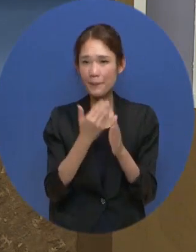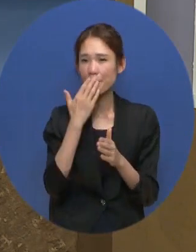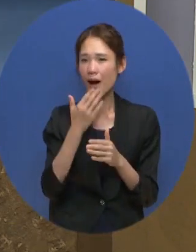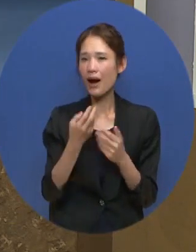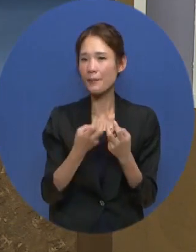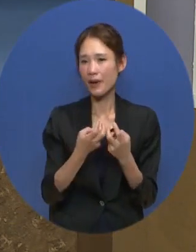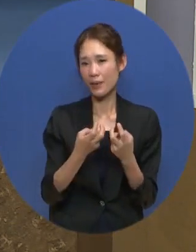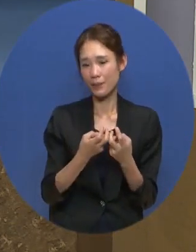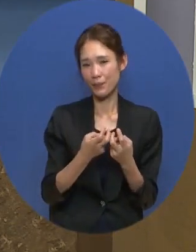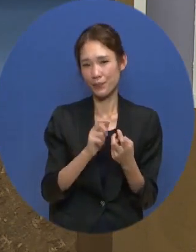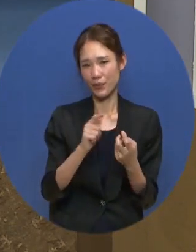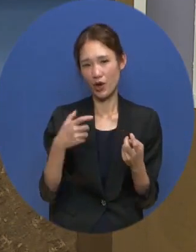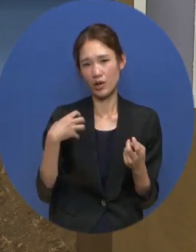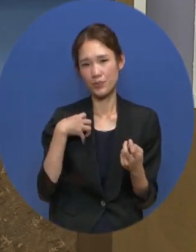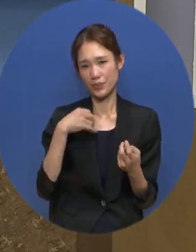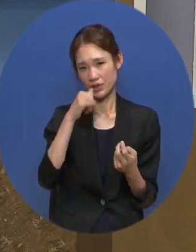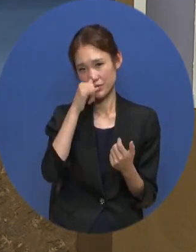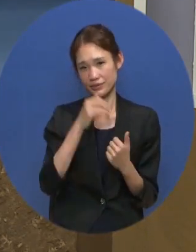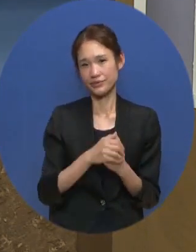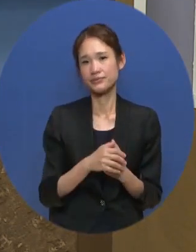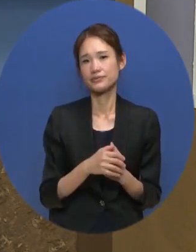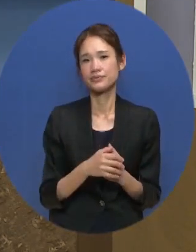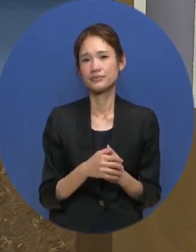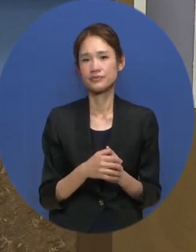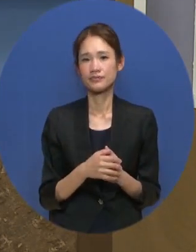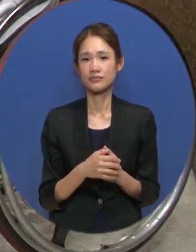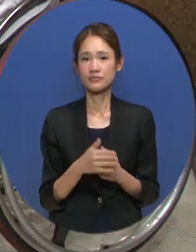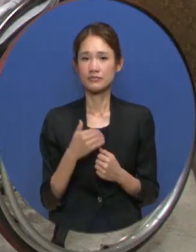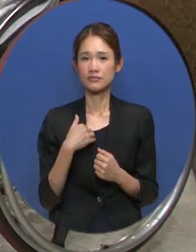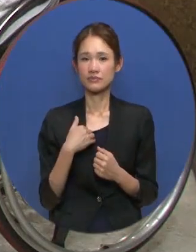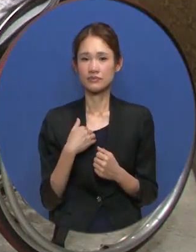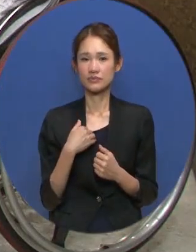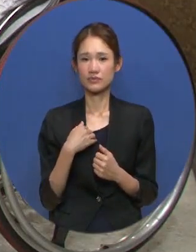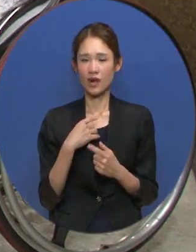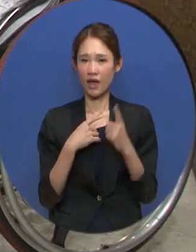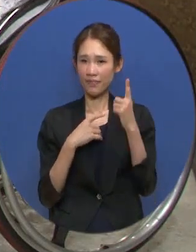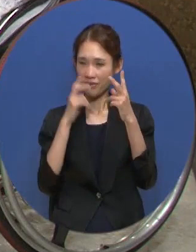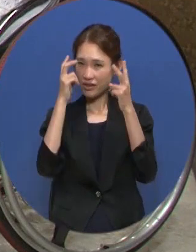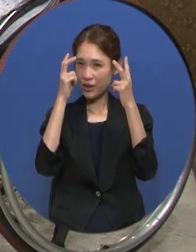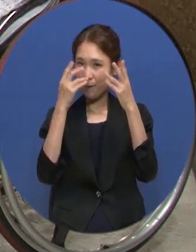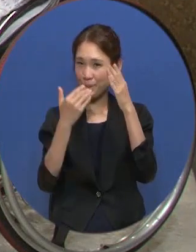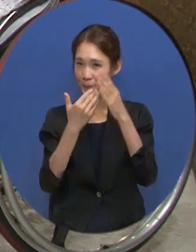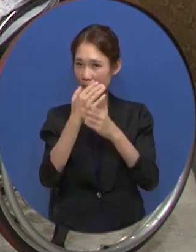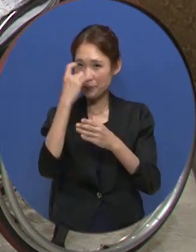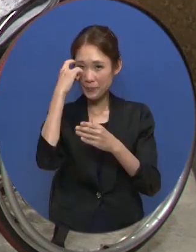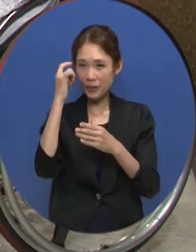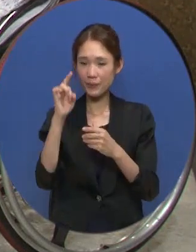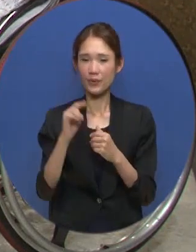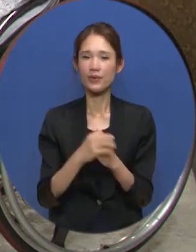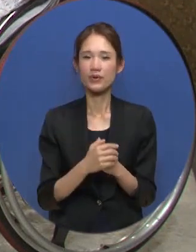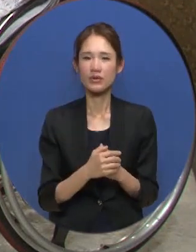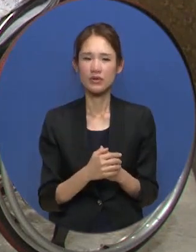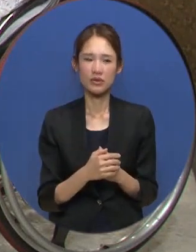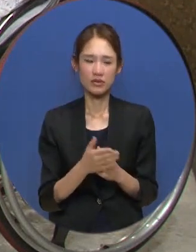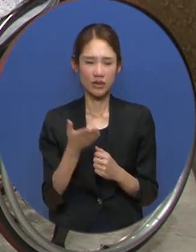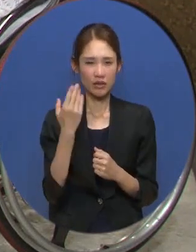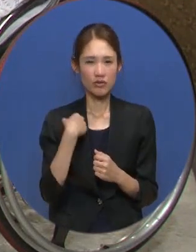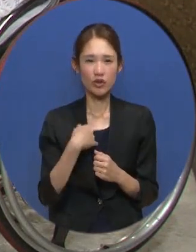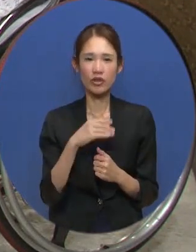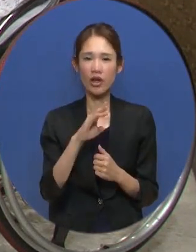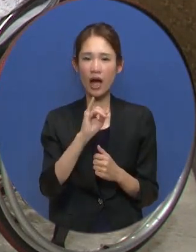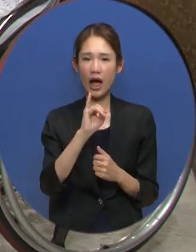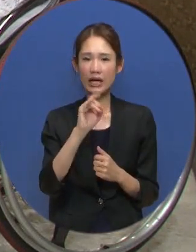큰 역할을 해주고 계신다고 볼 수 있겠습니다. 저도 한 기업이 생각이 나는데요. 저희가 모